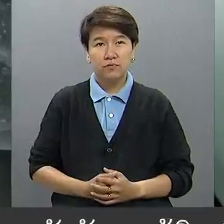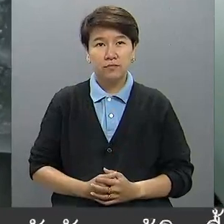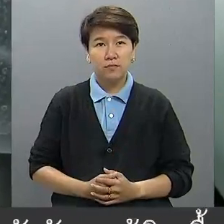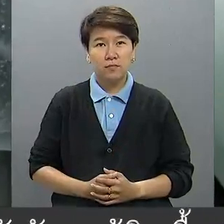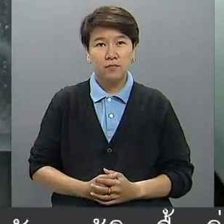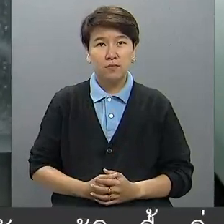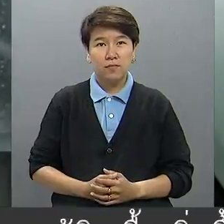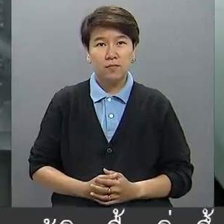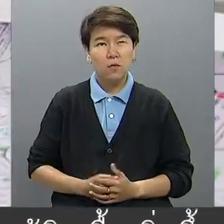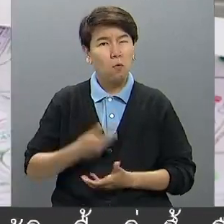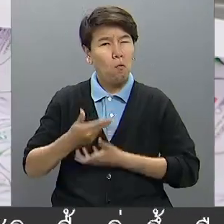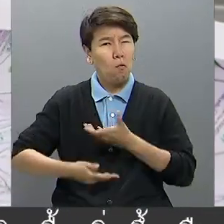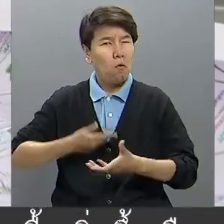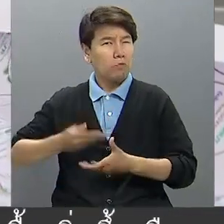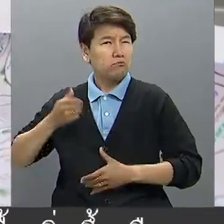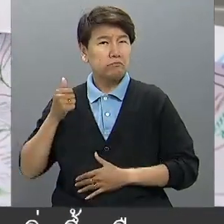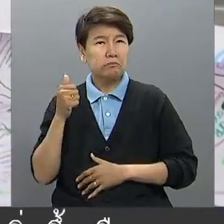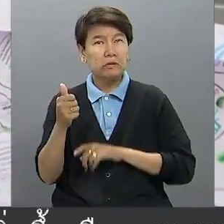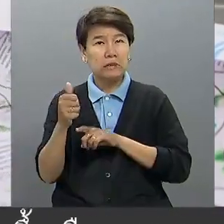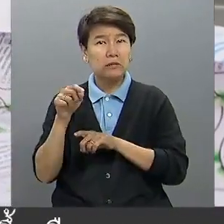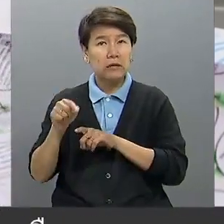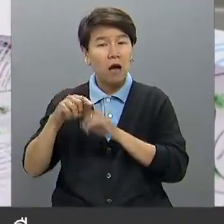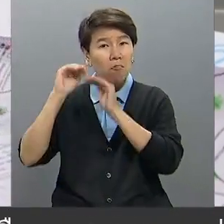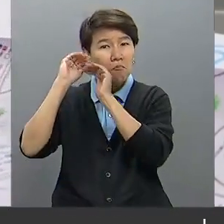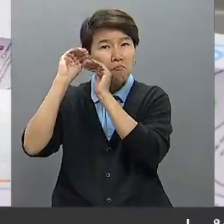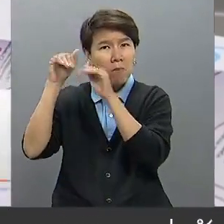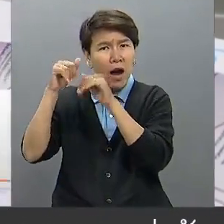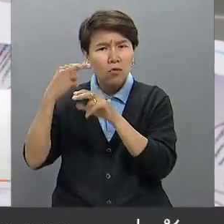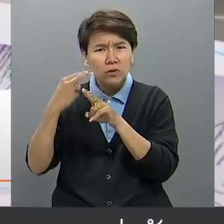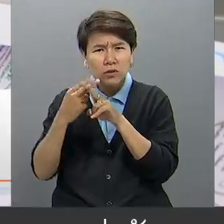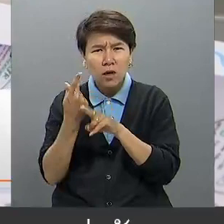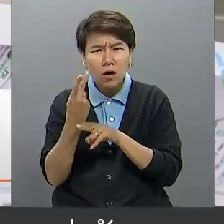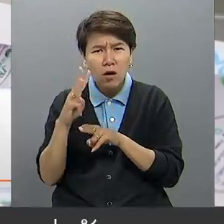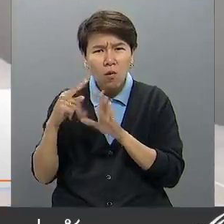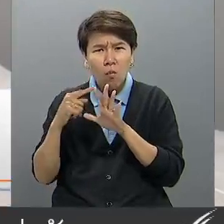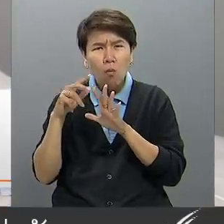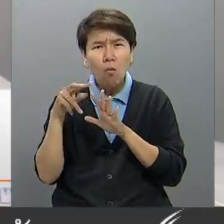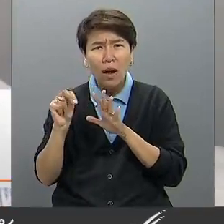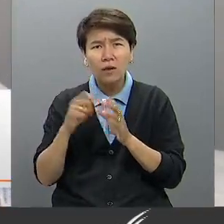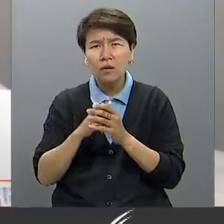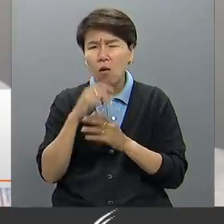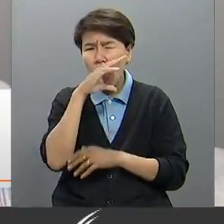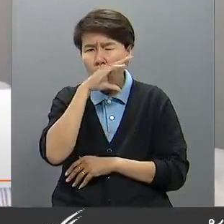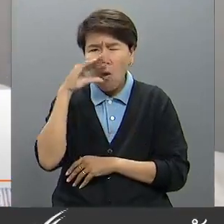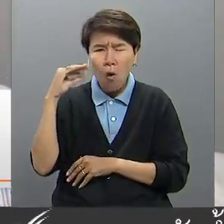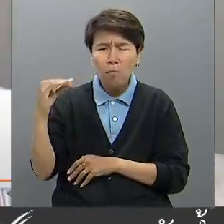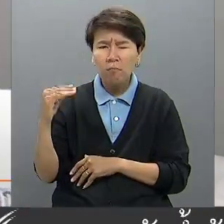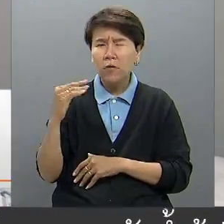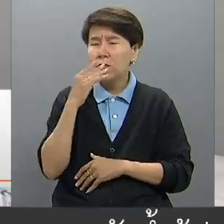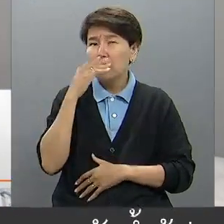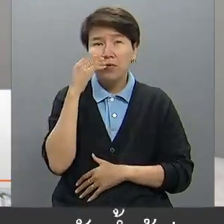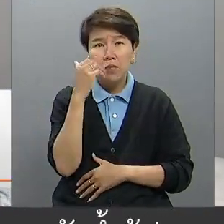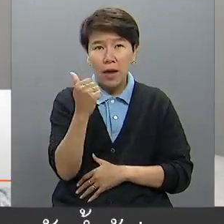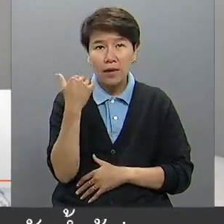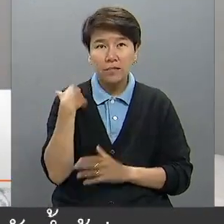นี่คุณผู้ชมครับมะพร้าวขั้นน้ำมะพร้าวน้ำหอมและมะพร้าวน้ำหอมทั้งแบบแผ่นแบบ